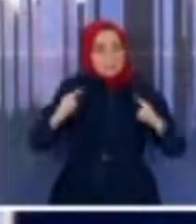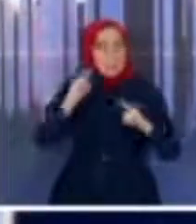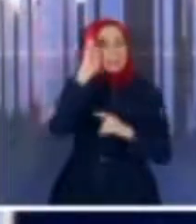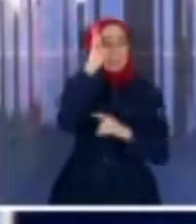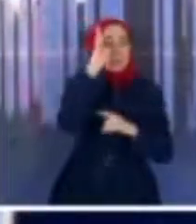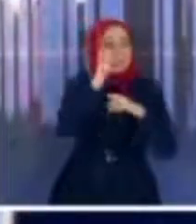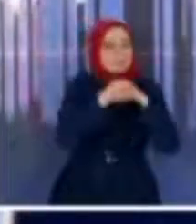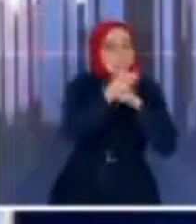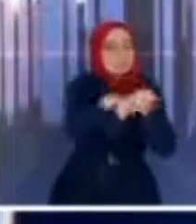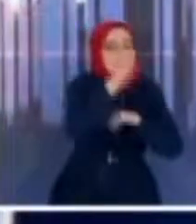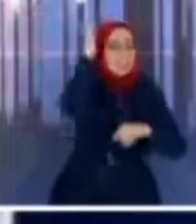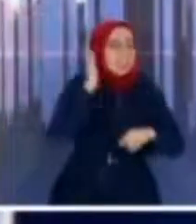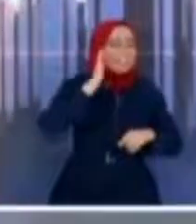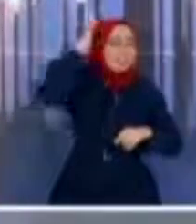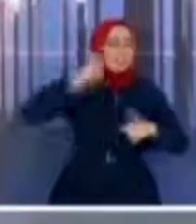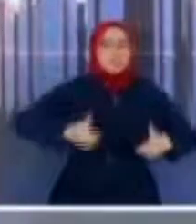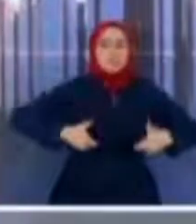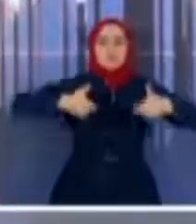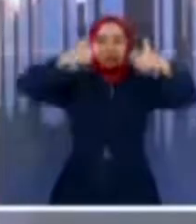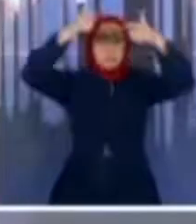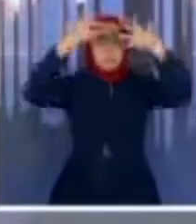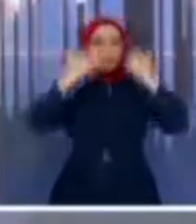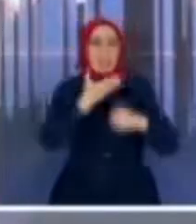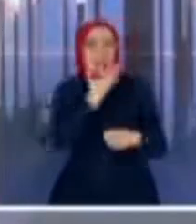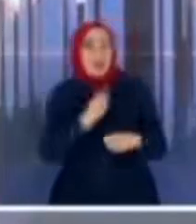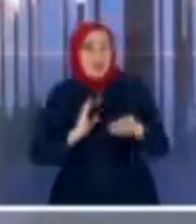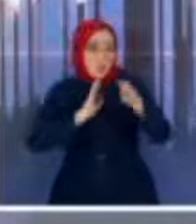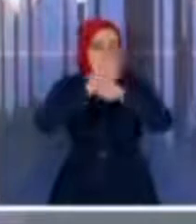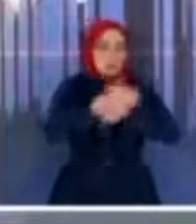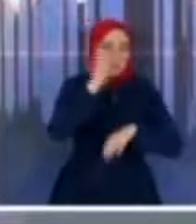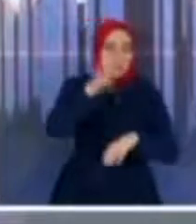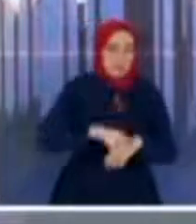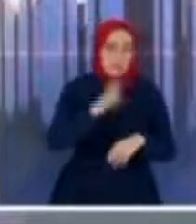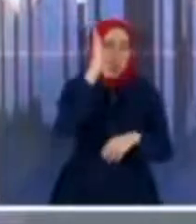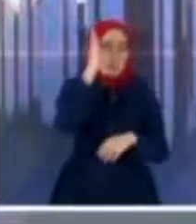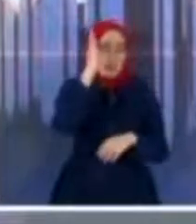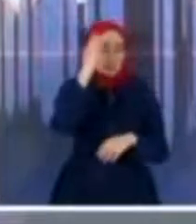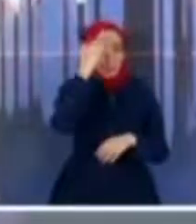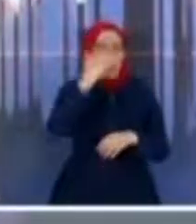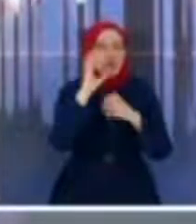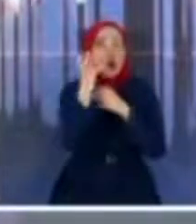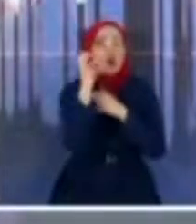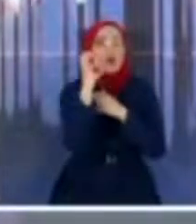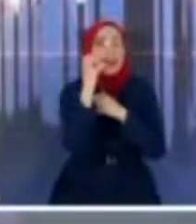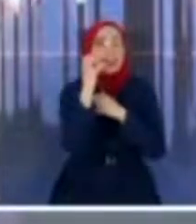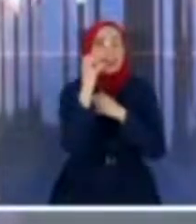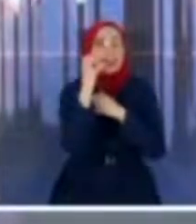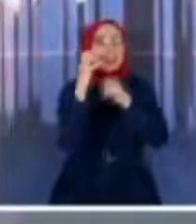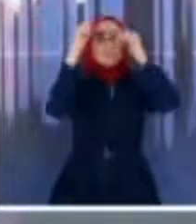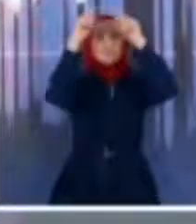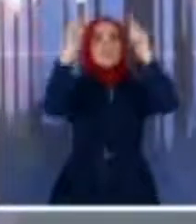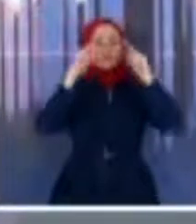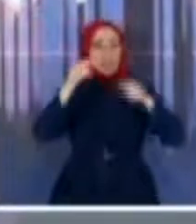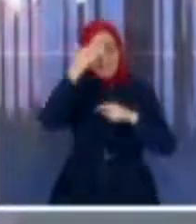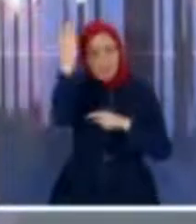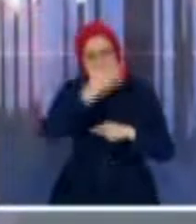على مكان جميل باش نصور فيه نمشي التستور، وحتى احنا يعني كصحفيين في الصحافة الأجنبية نحكيوا